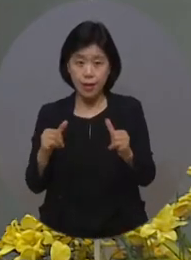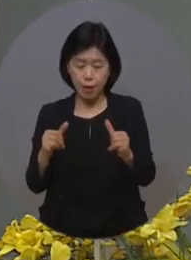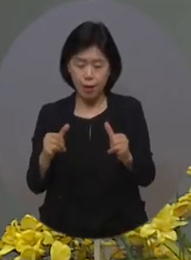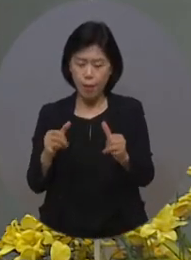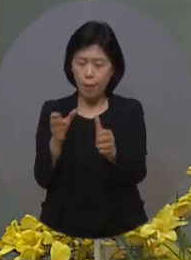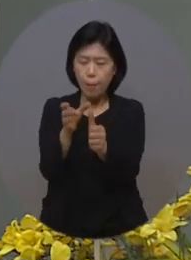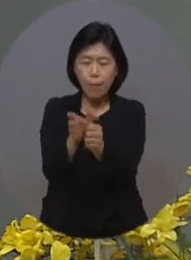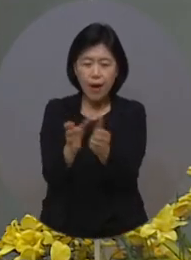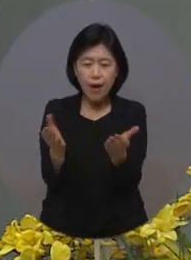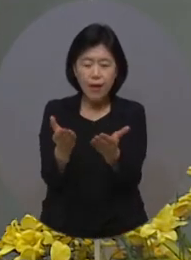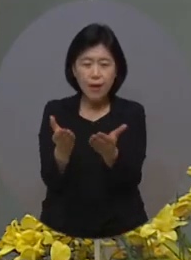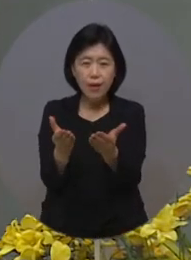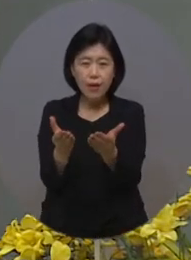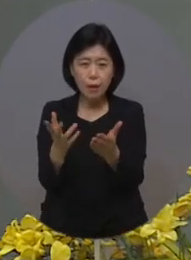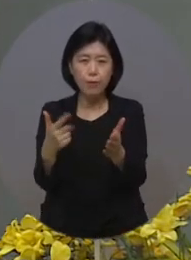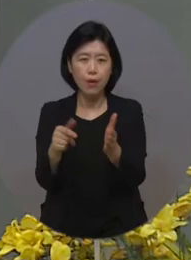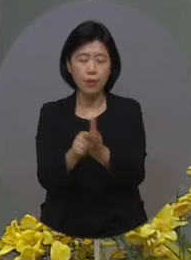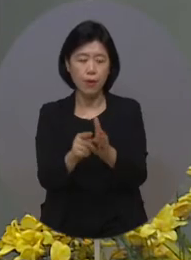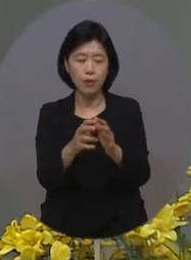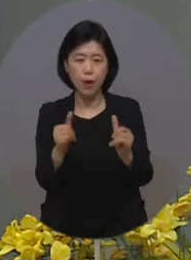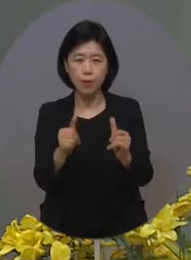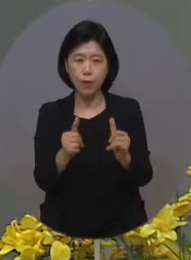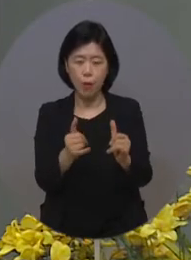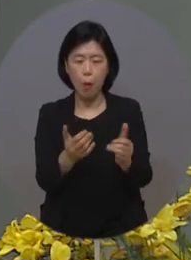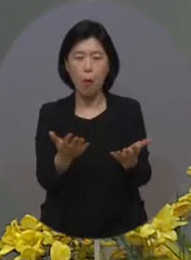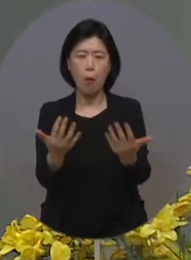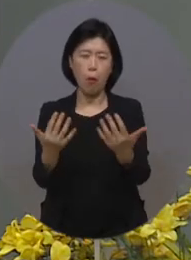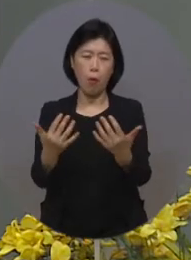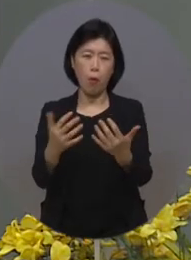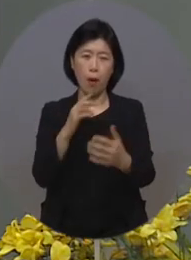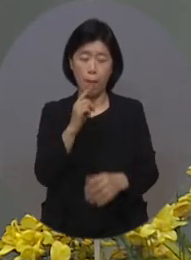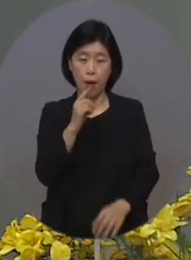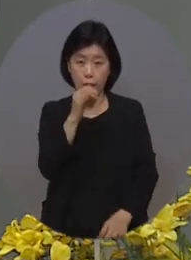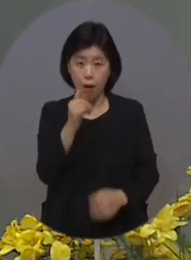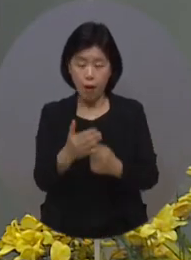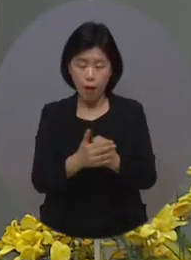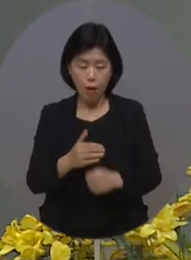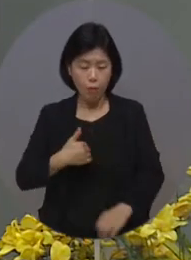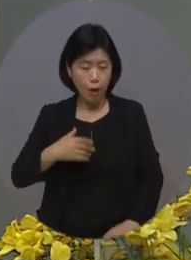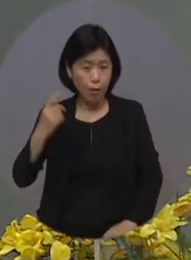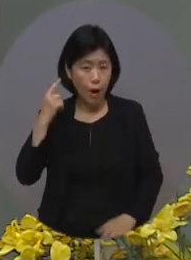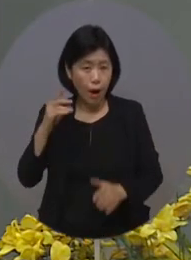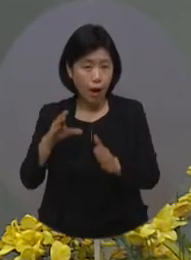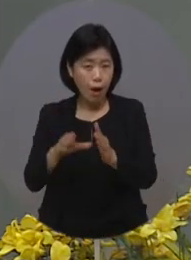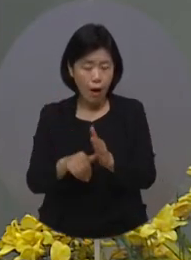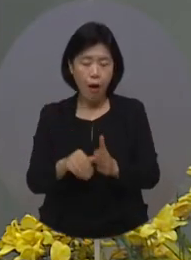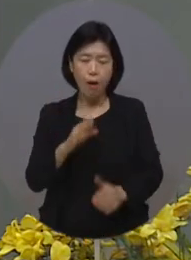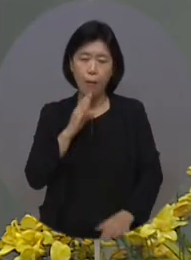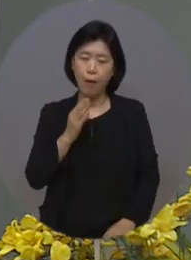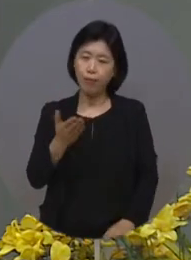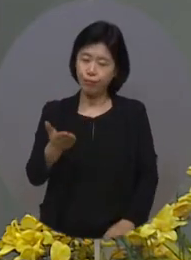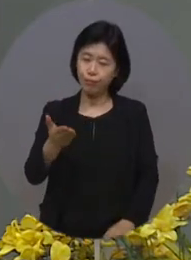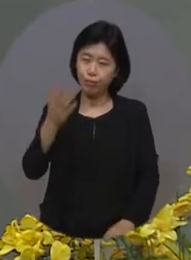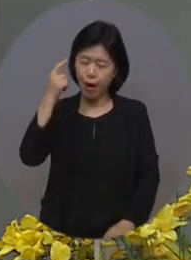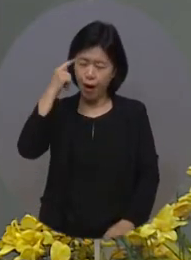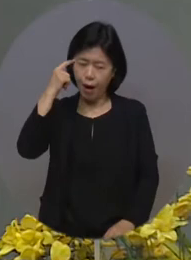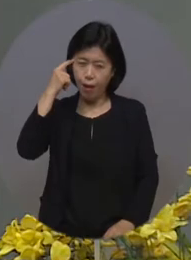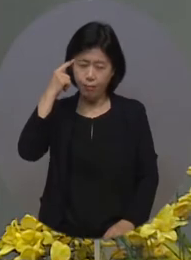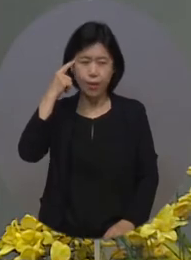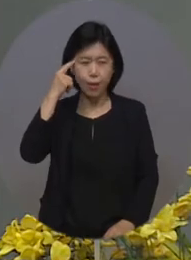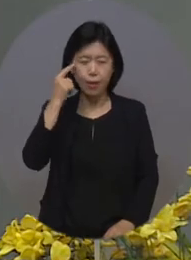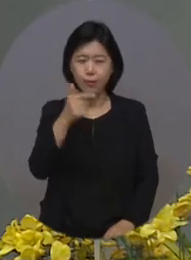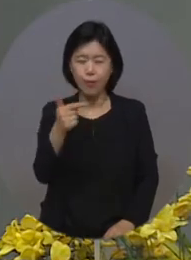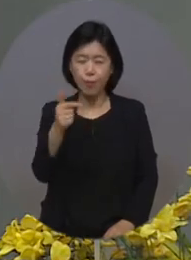거잖아요 아 그때 저들도 이렇게 들었을 때 아 제주대 원희룡 이사님 나 머리 다 이런 얘기 했는데